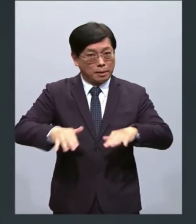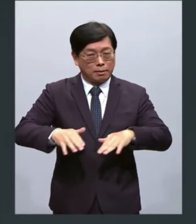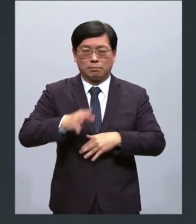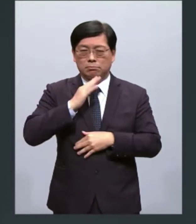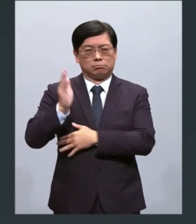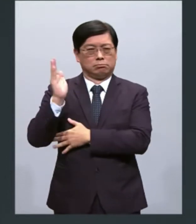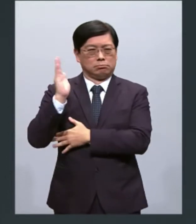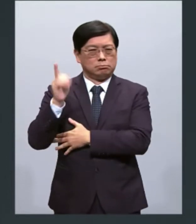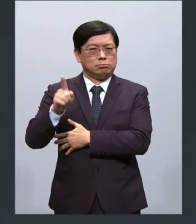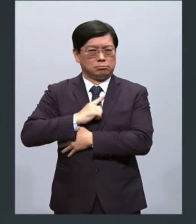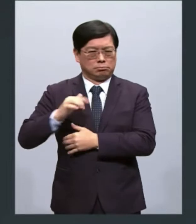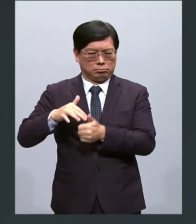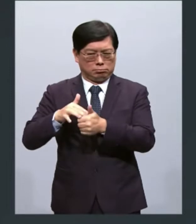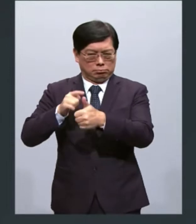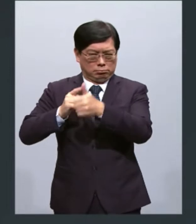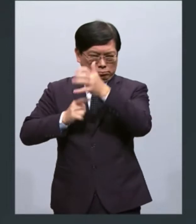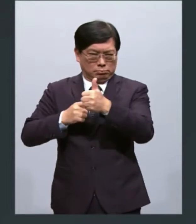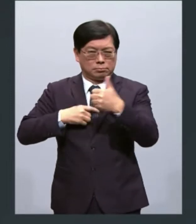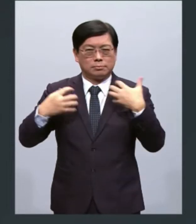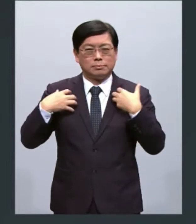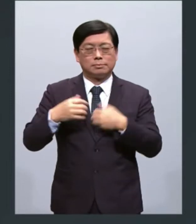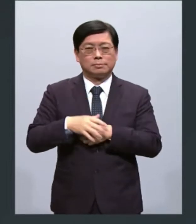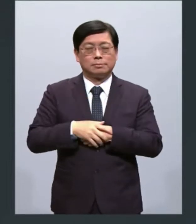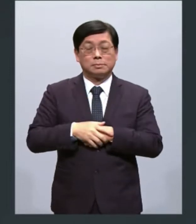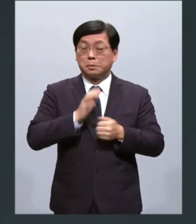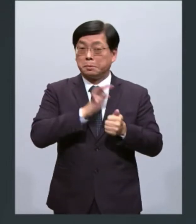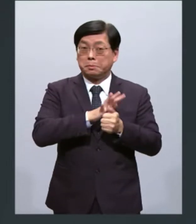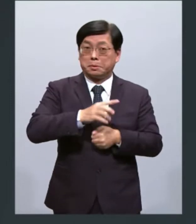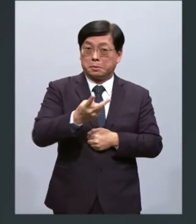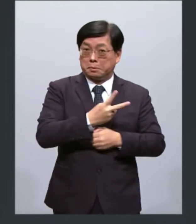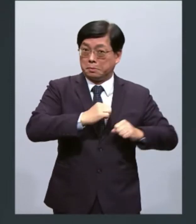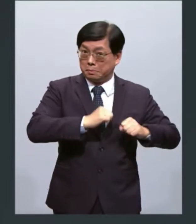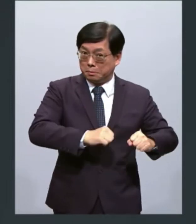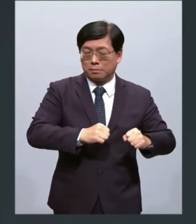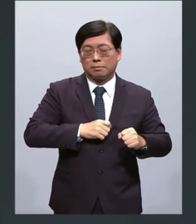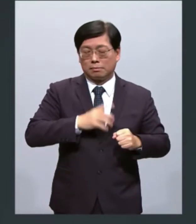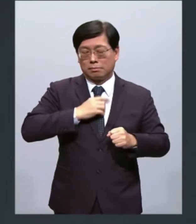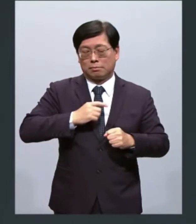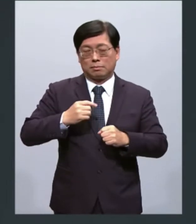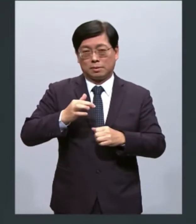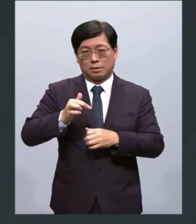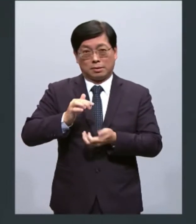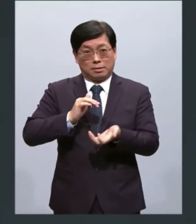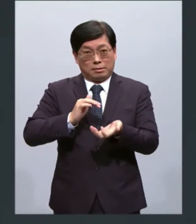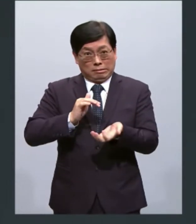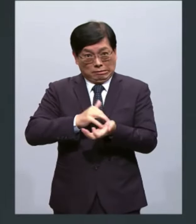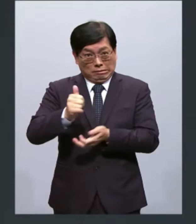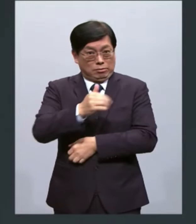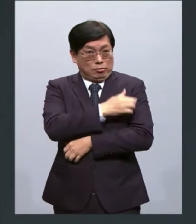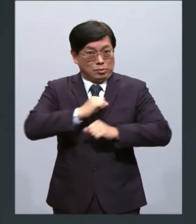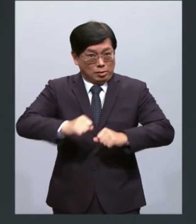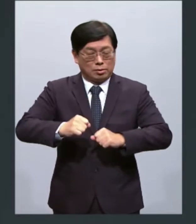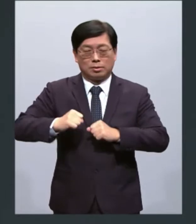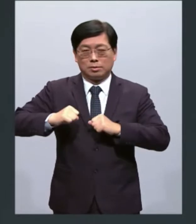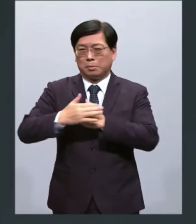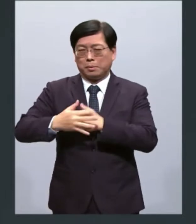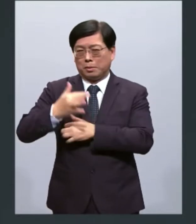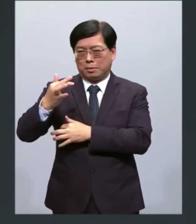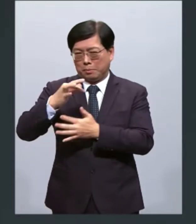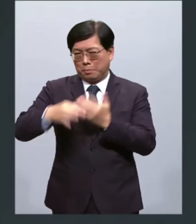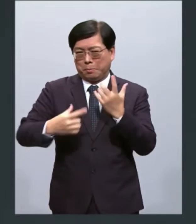是国家领导人的责任。要让人民健康，就要医务健康；要医务健康，就要健保健